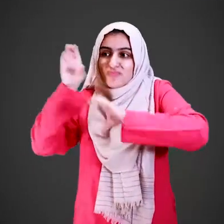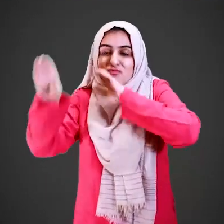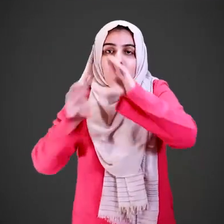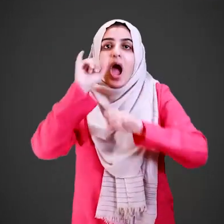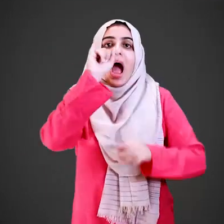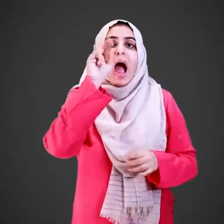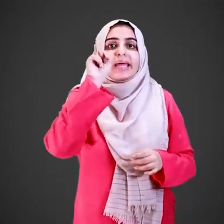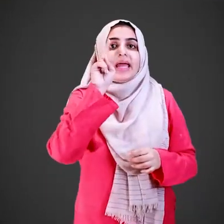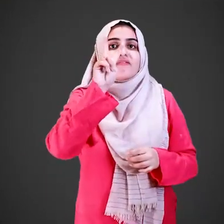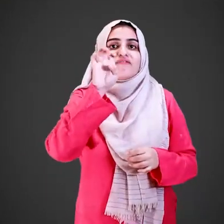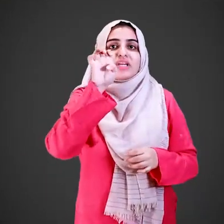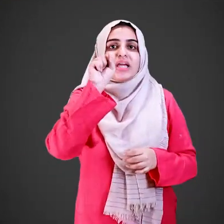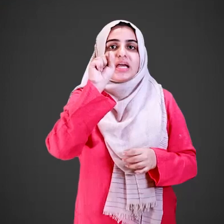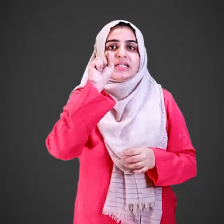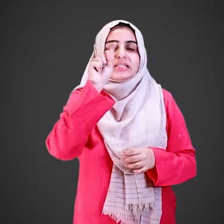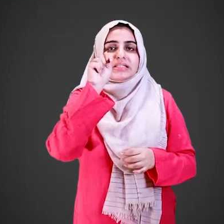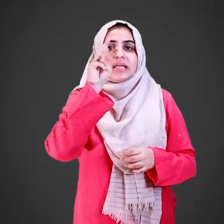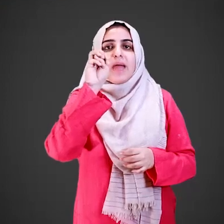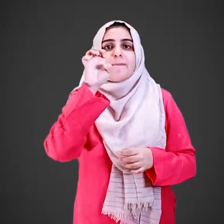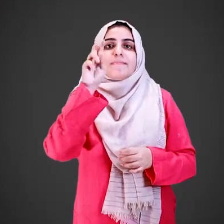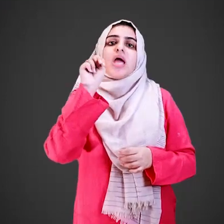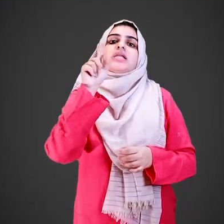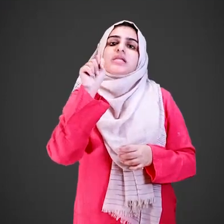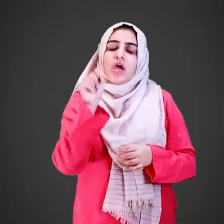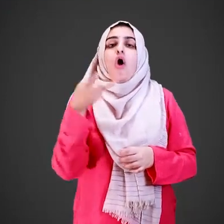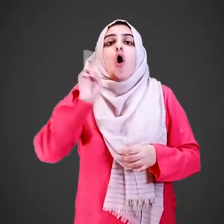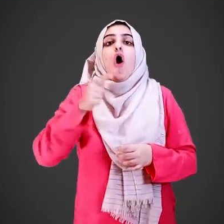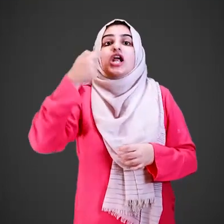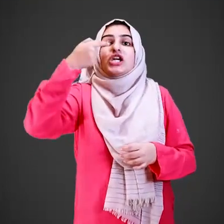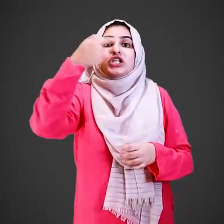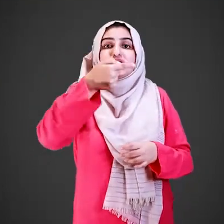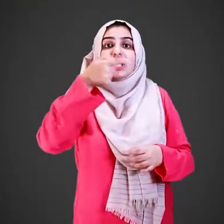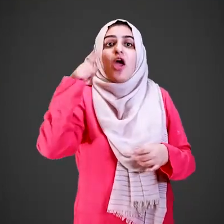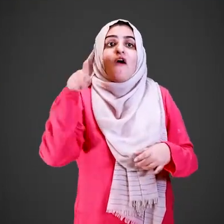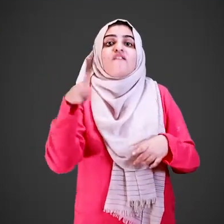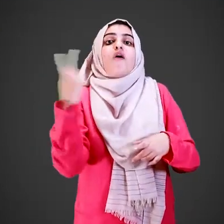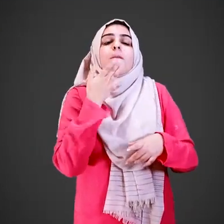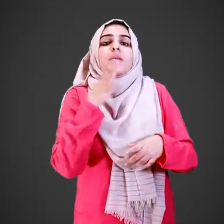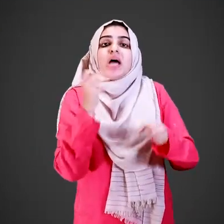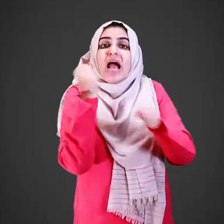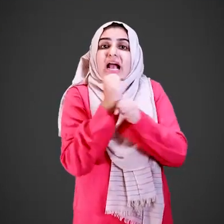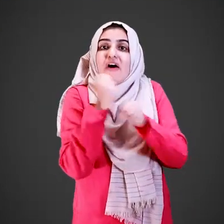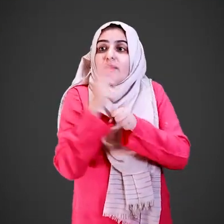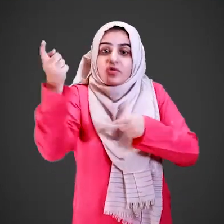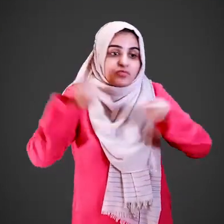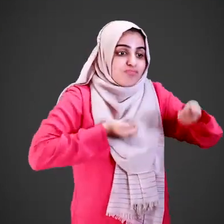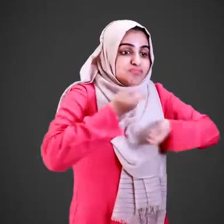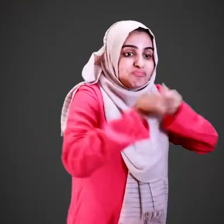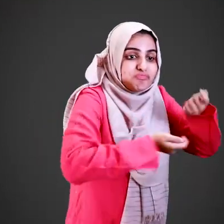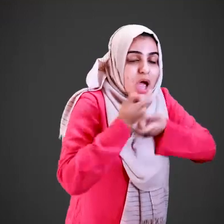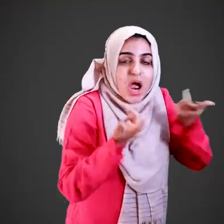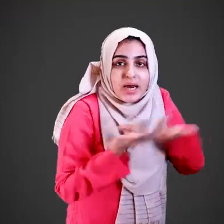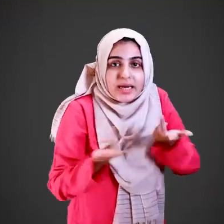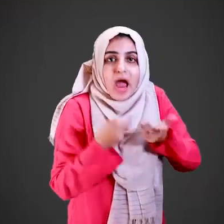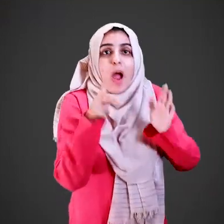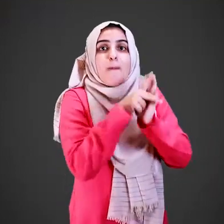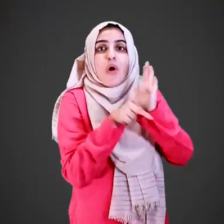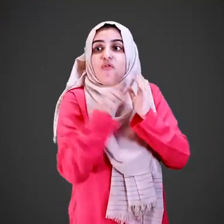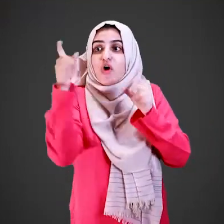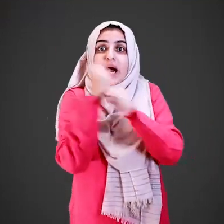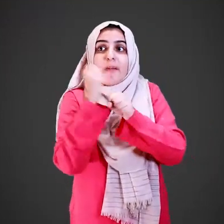रूल ऑफ थंब कह लें जो जीडीपी की डेफिनेशन में इस्तेमाल होता है। इसमें कंजम्पशन से मुराद ये है कि जितनी भी हम लोग